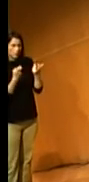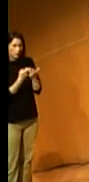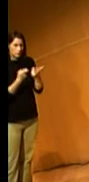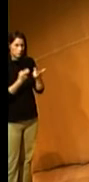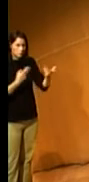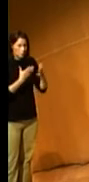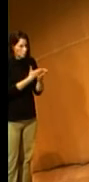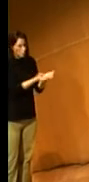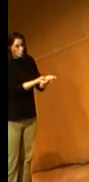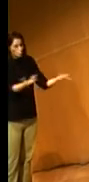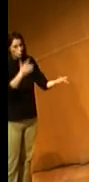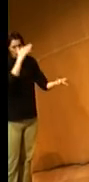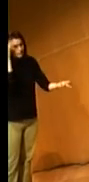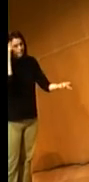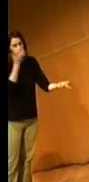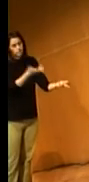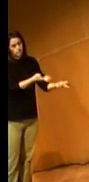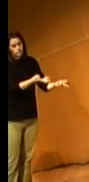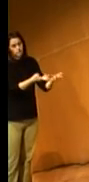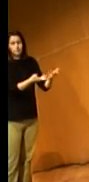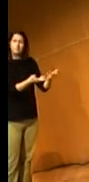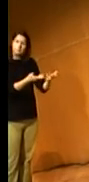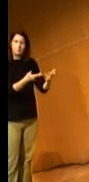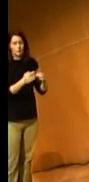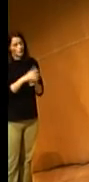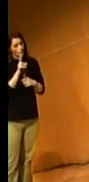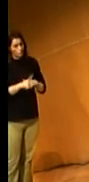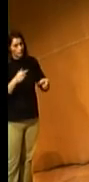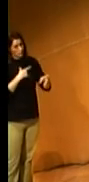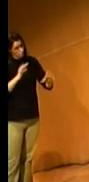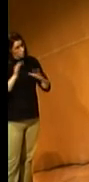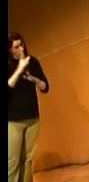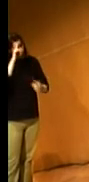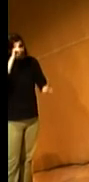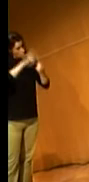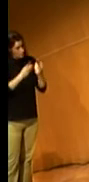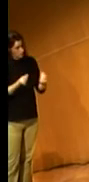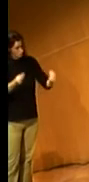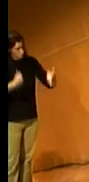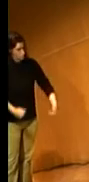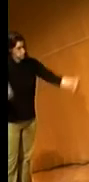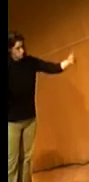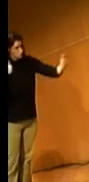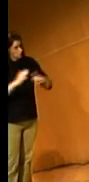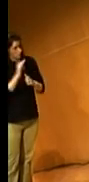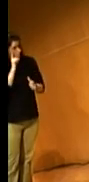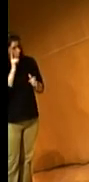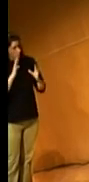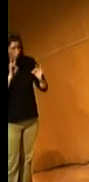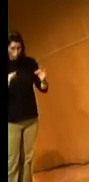qui ont suivi un parcours, par exemple, parce que nous, on les amène vers l'autonomie. Hein, à la sortie, il y a l'insertion